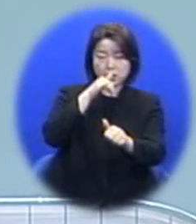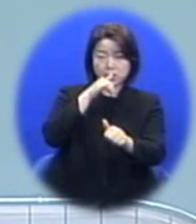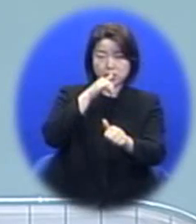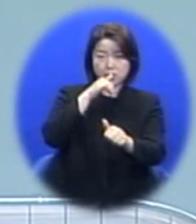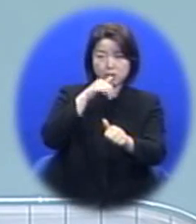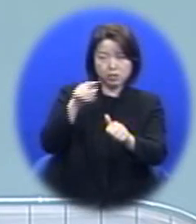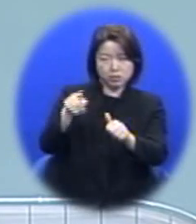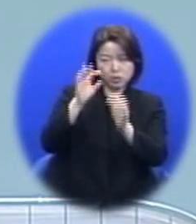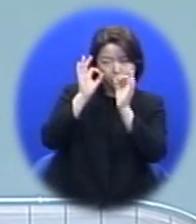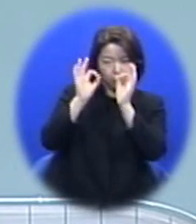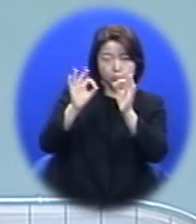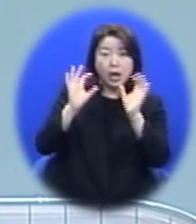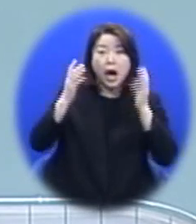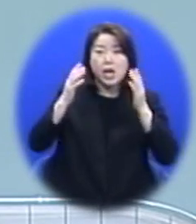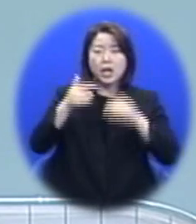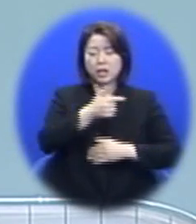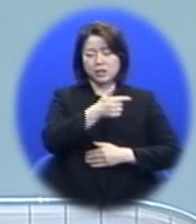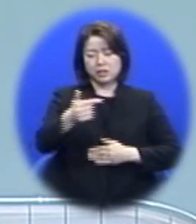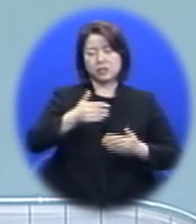얼마나 큰 두려움인지 모릅니다.